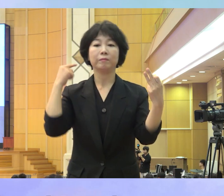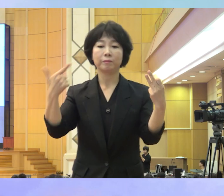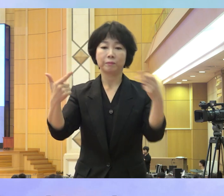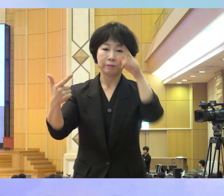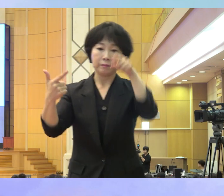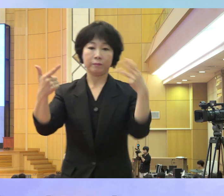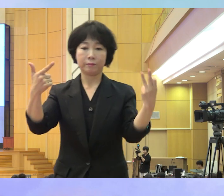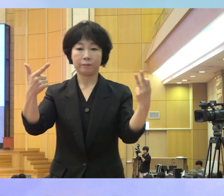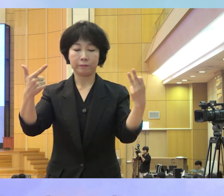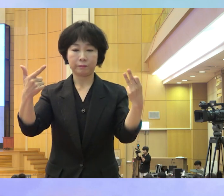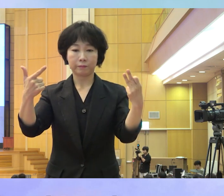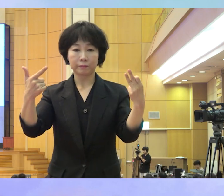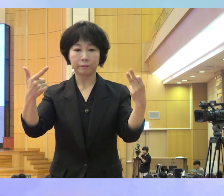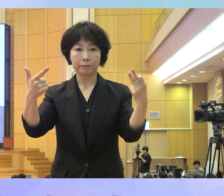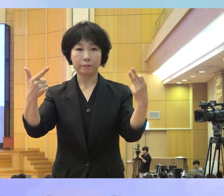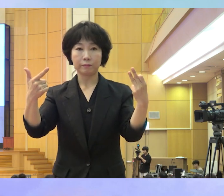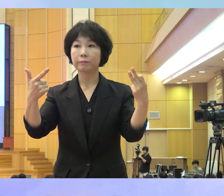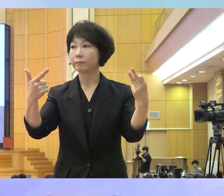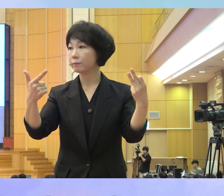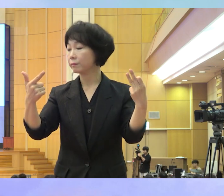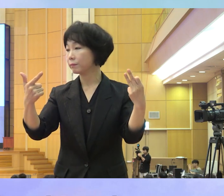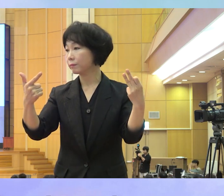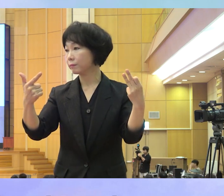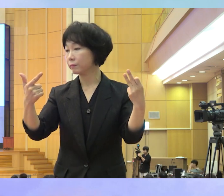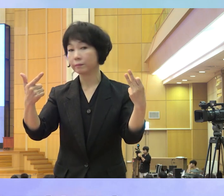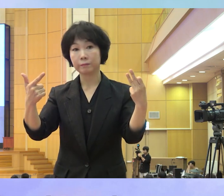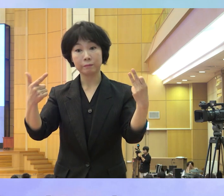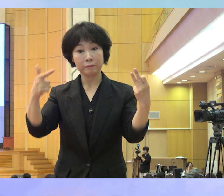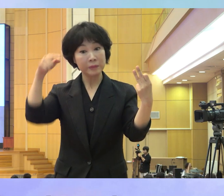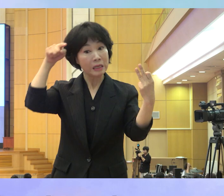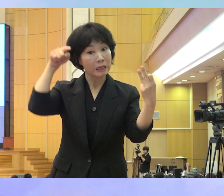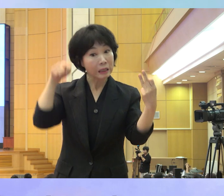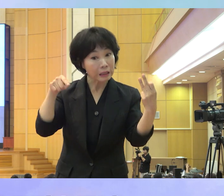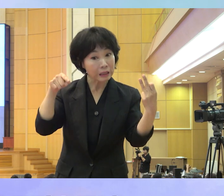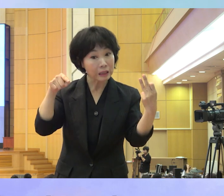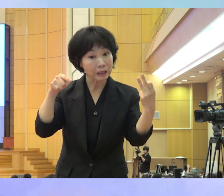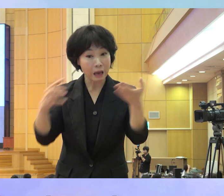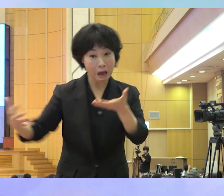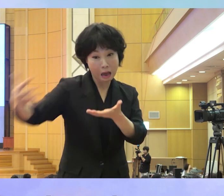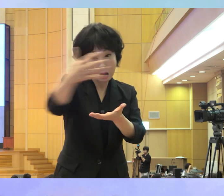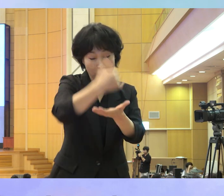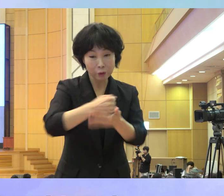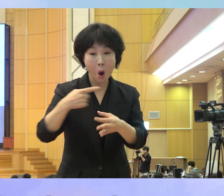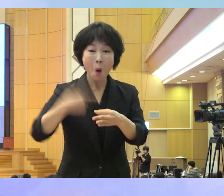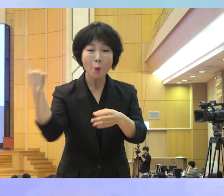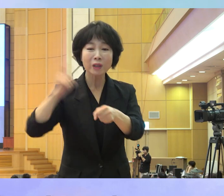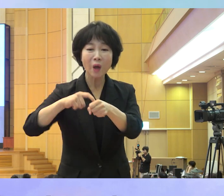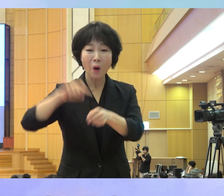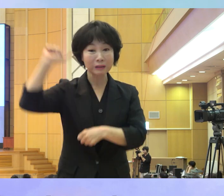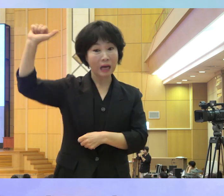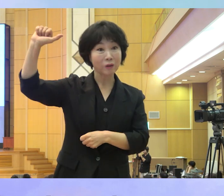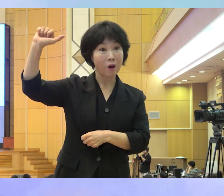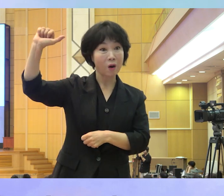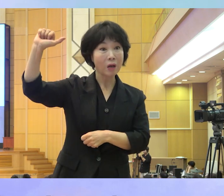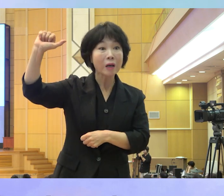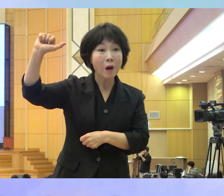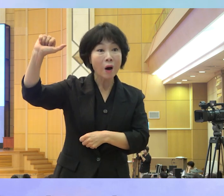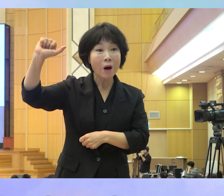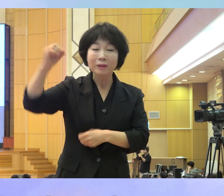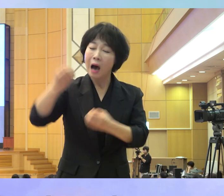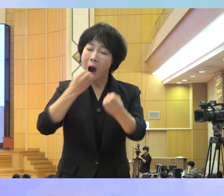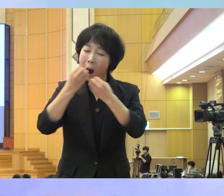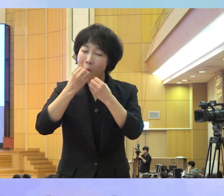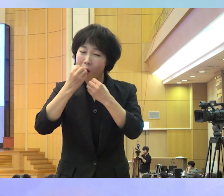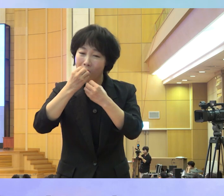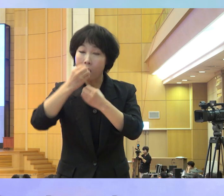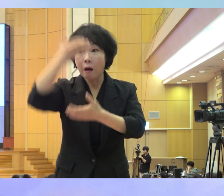이에 읽어보고 설명드리겠습니다. 거두니 보리떡 5개로 먹고 남은